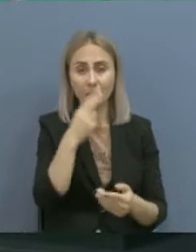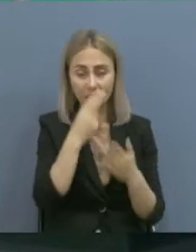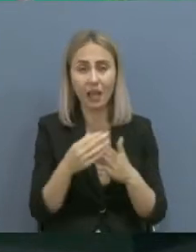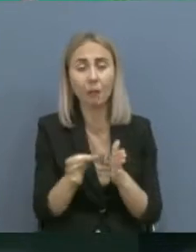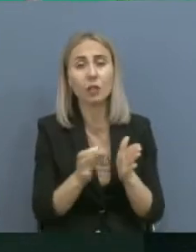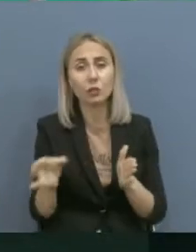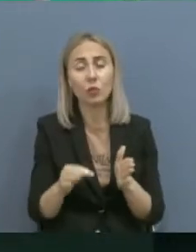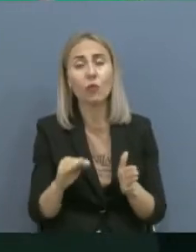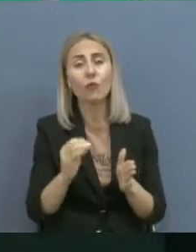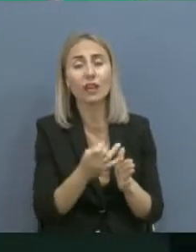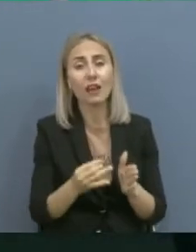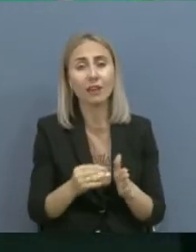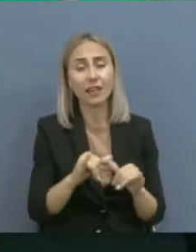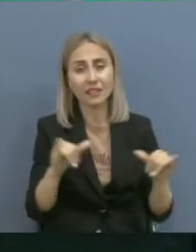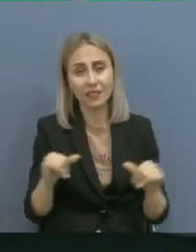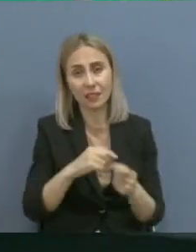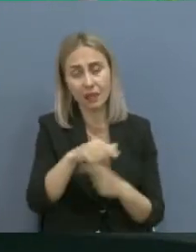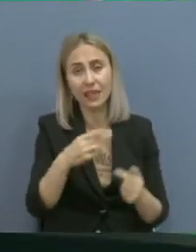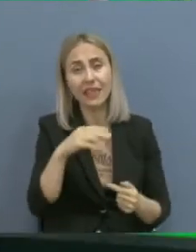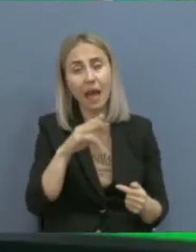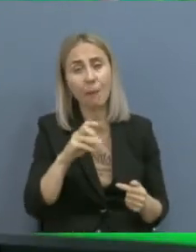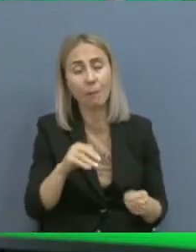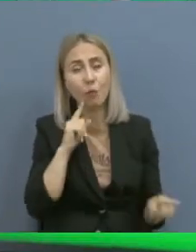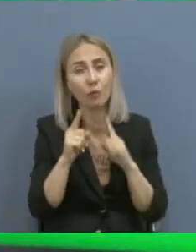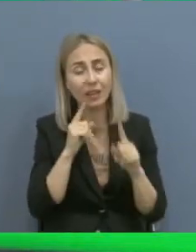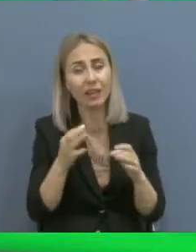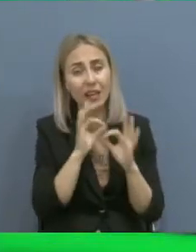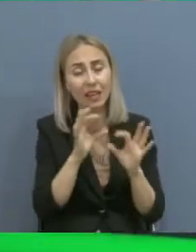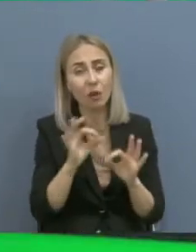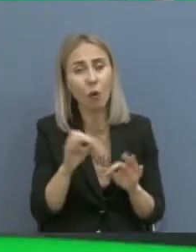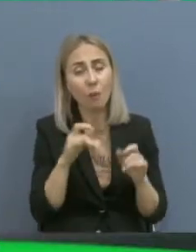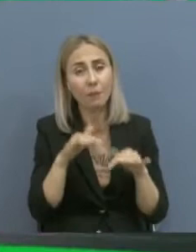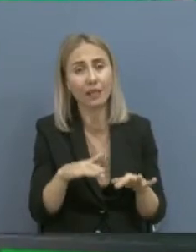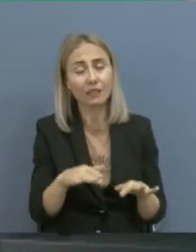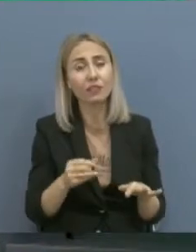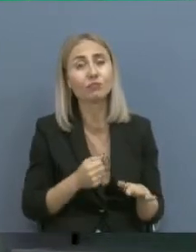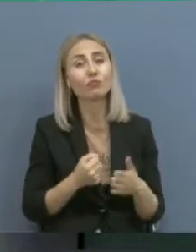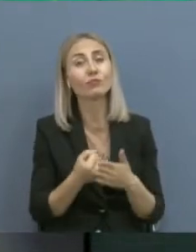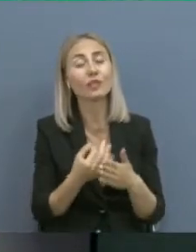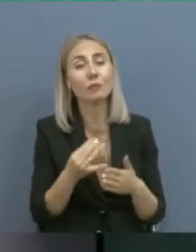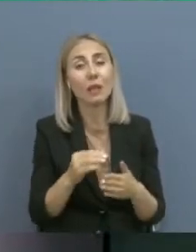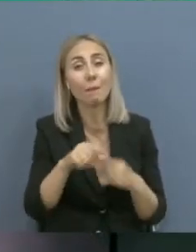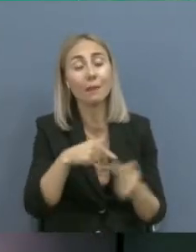брифингте аймақтағы кәсіпті қолдау бағытында атқарылған жұмыстар және енгізілген өзгерістер жайында айтылды.